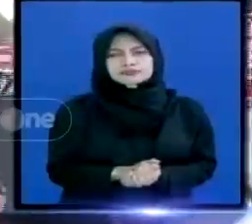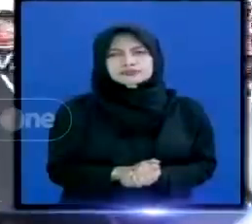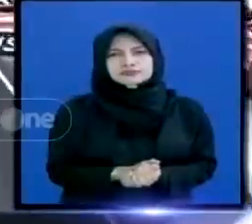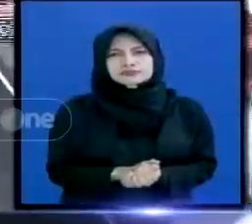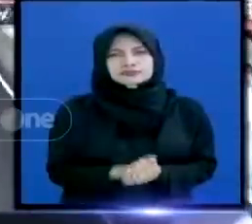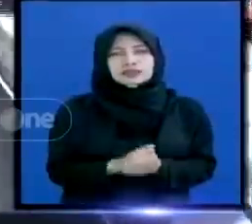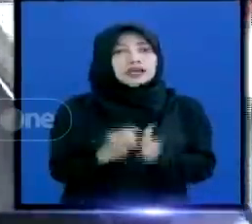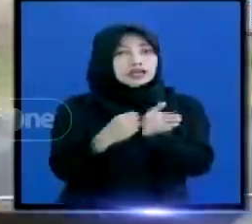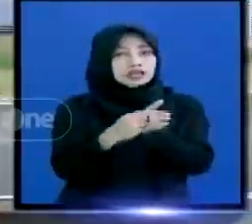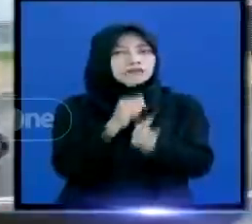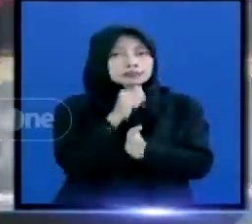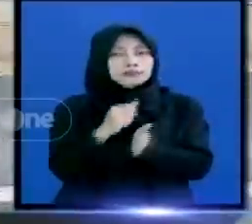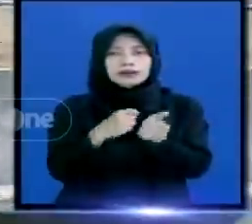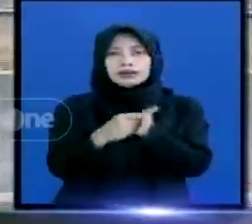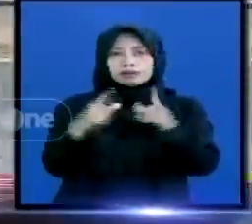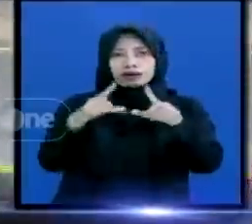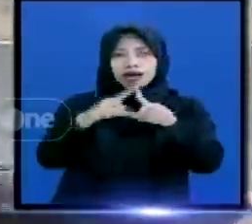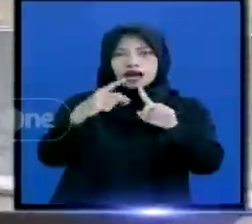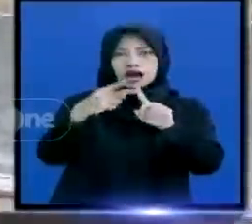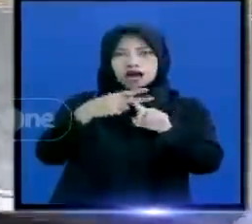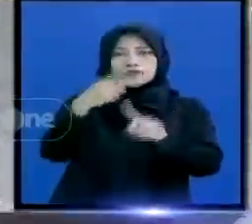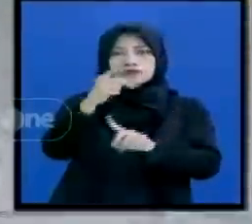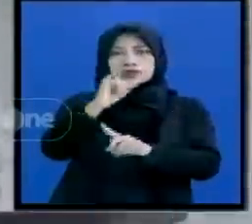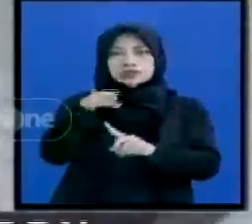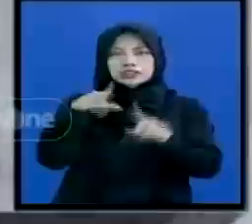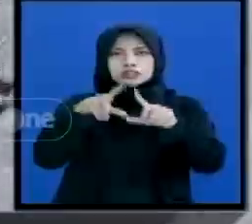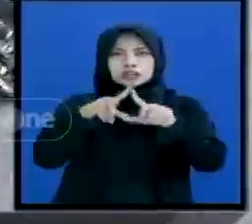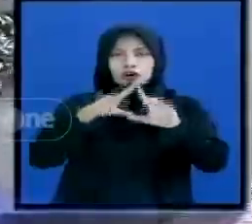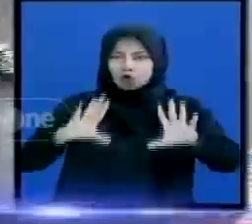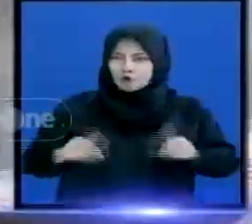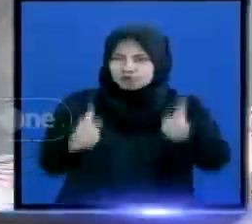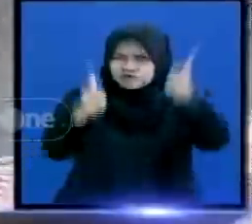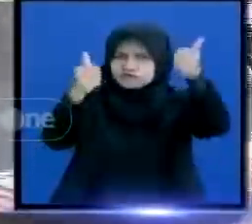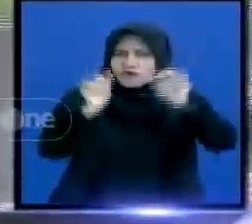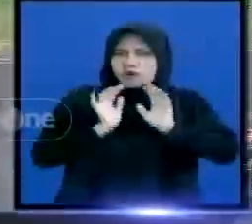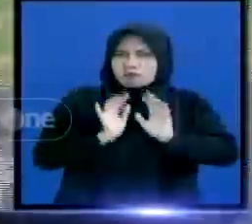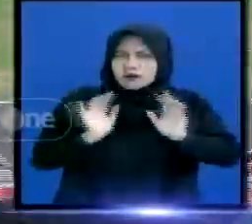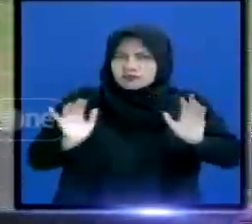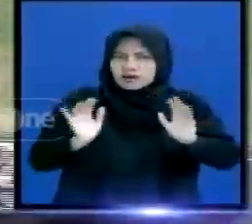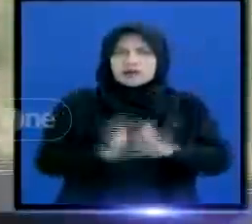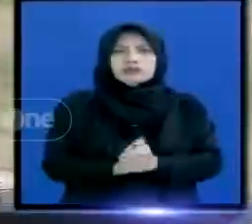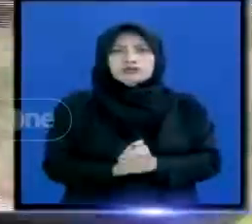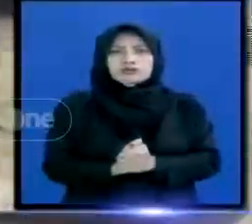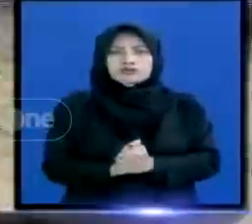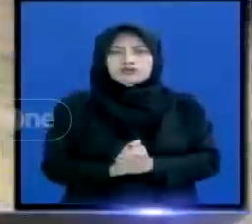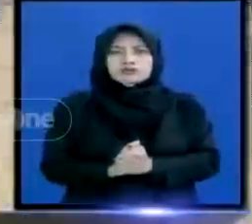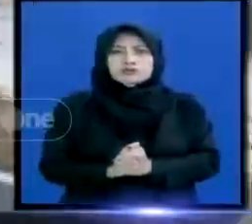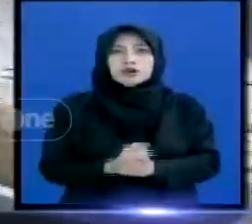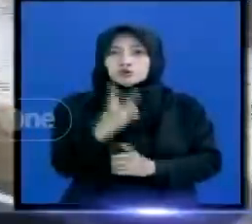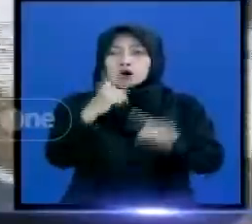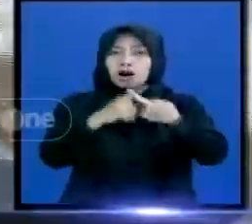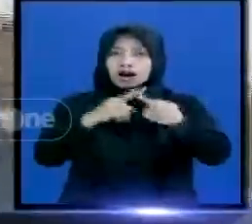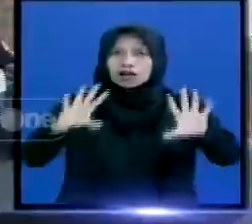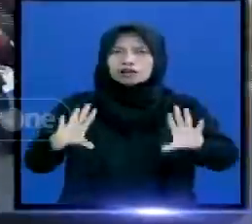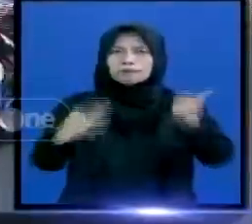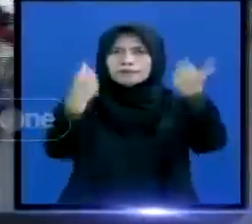Prestasi Afridza di Asia Talent Cup 2019 sangatlah menonjol. Ia telah 2 kali naik podium pertama. Selain itu, Afridza